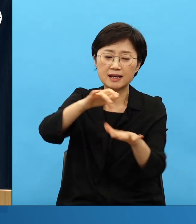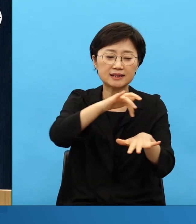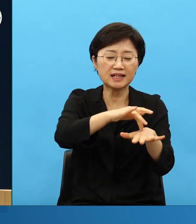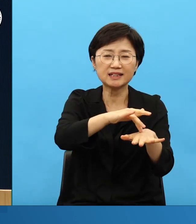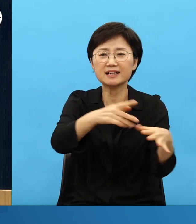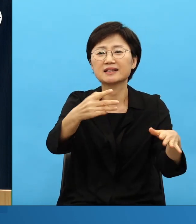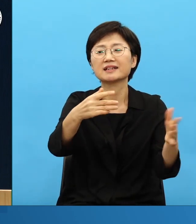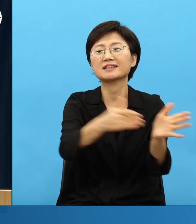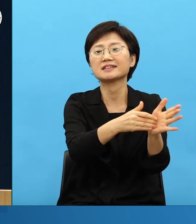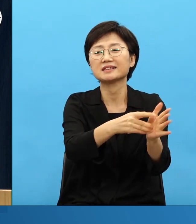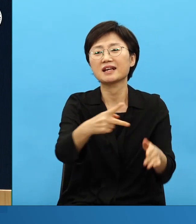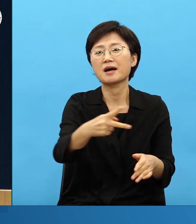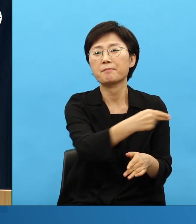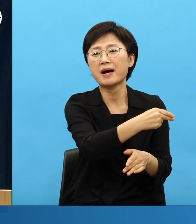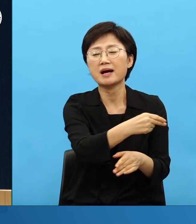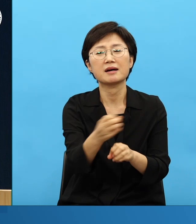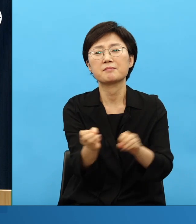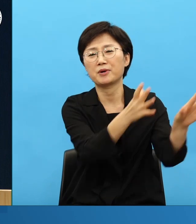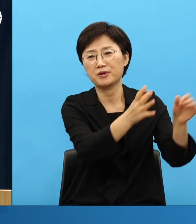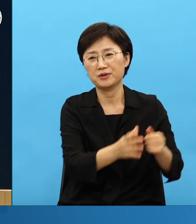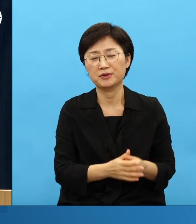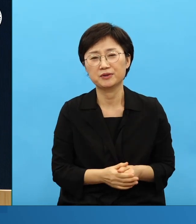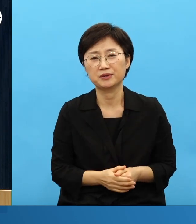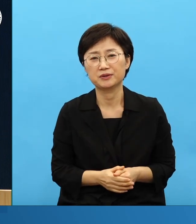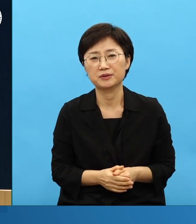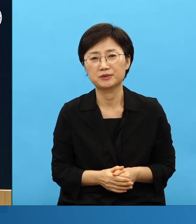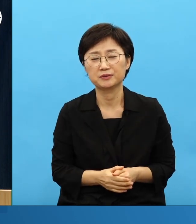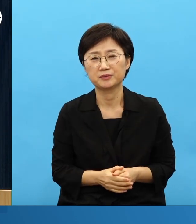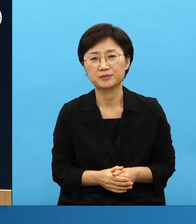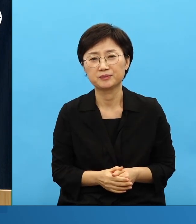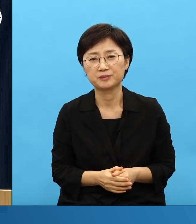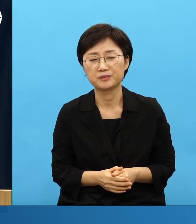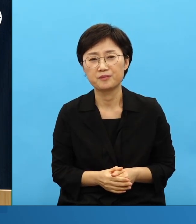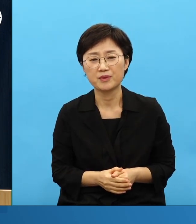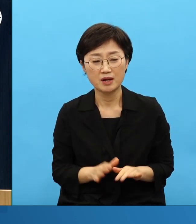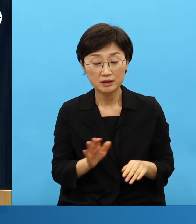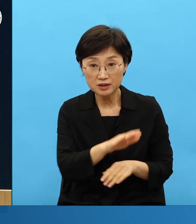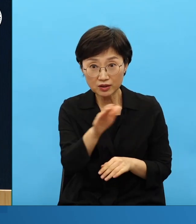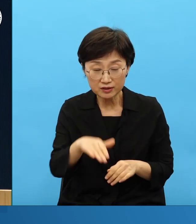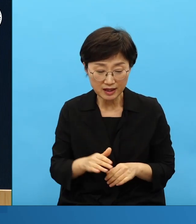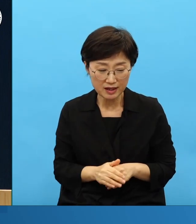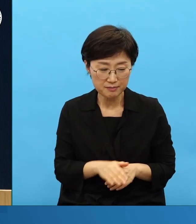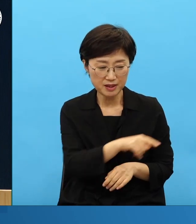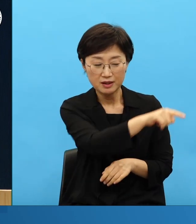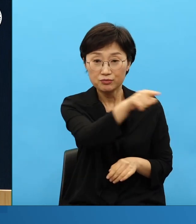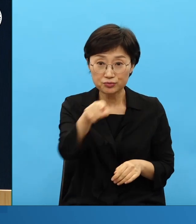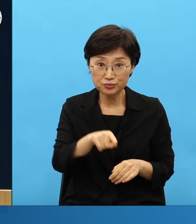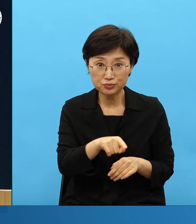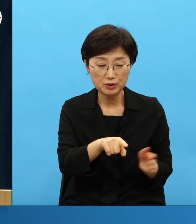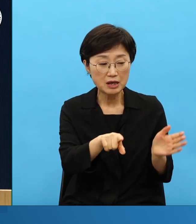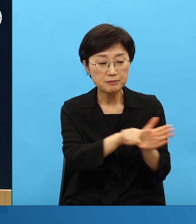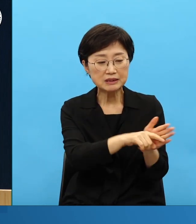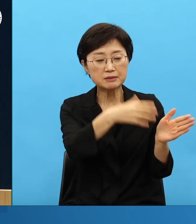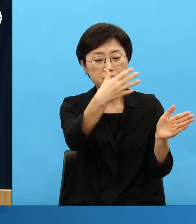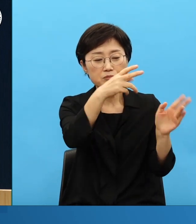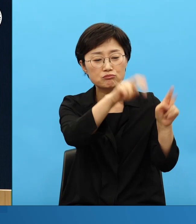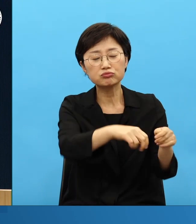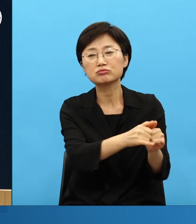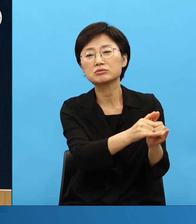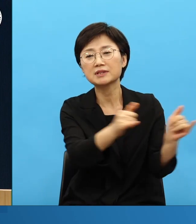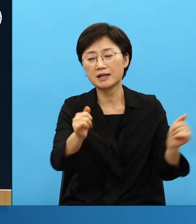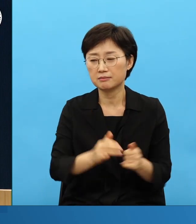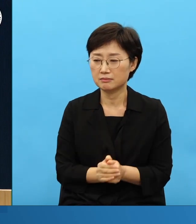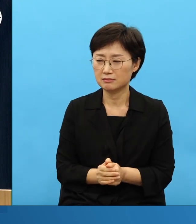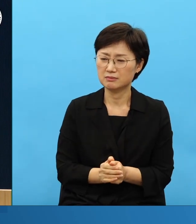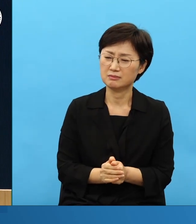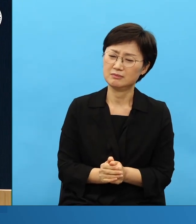to this covenant, everything comes to an end. 예, 겨우 찾아낸 게 12월 25일은 성탄절이 아니다. 이런 식입니다. And